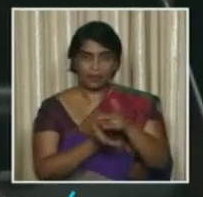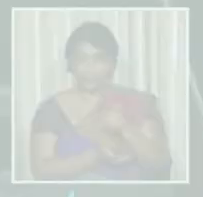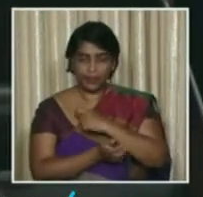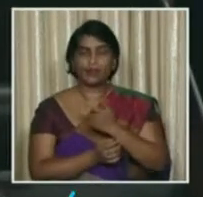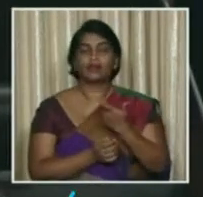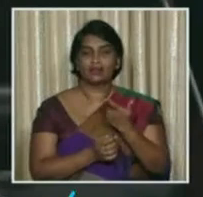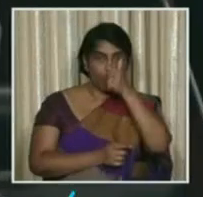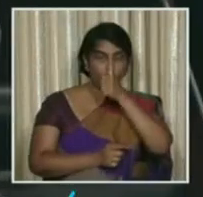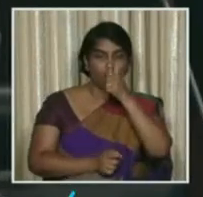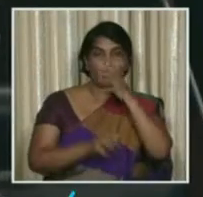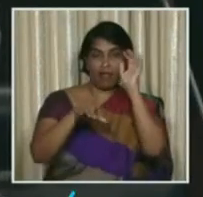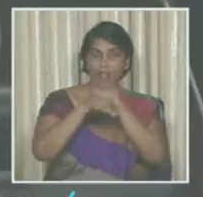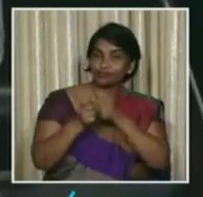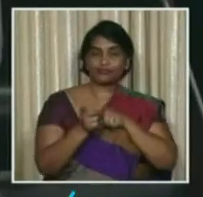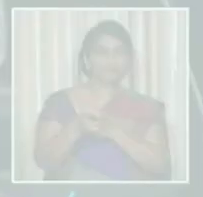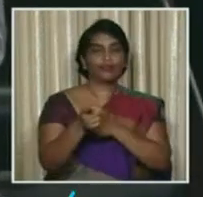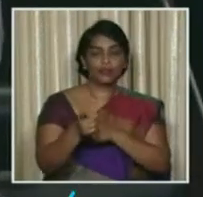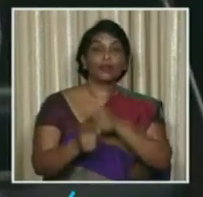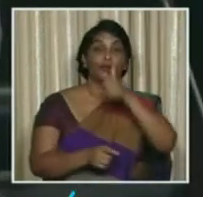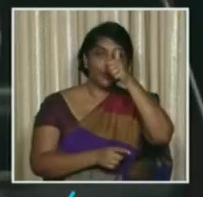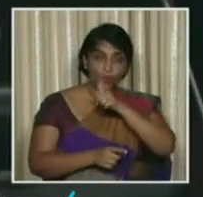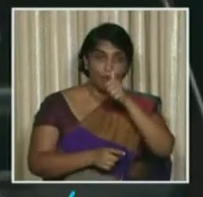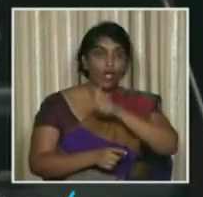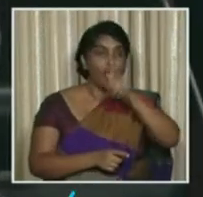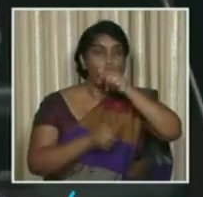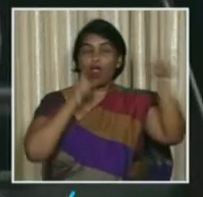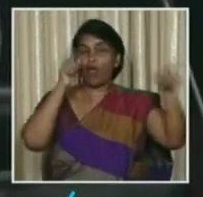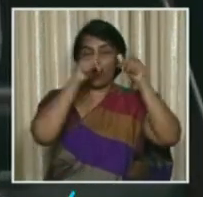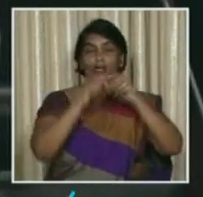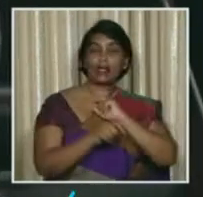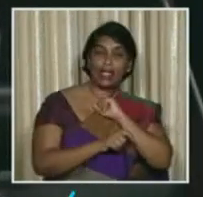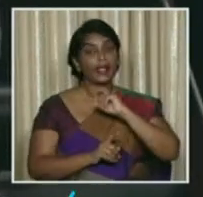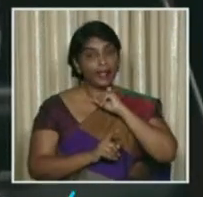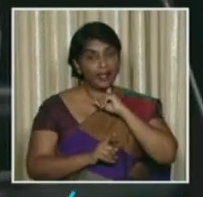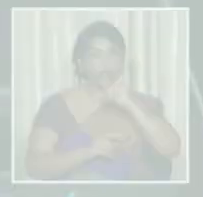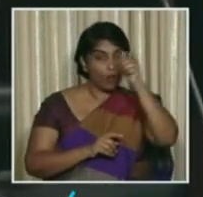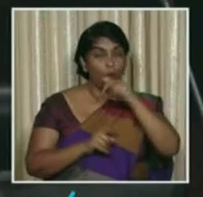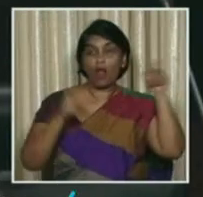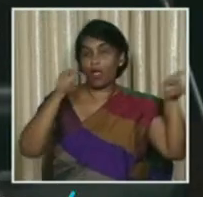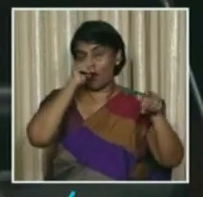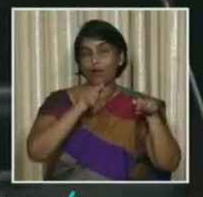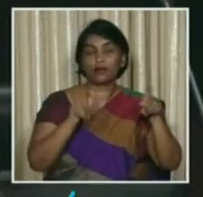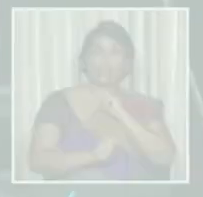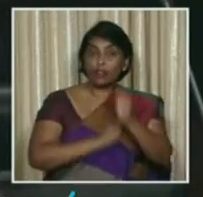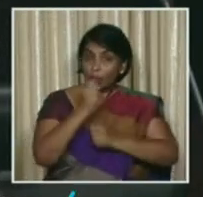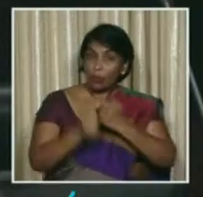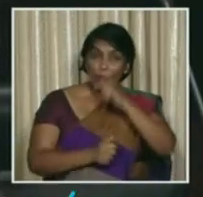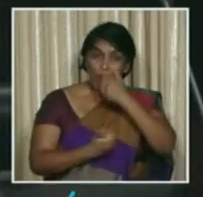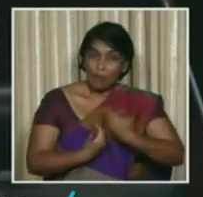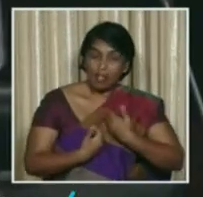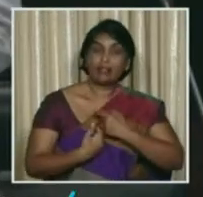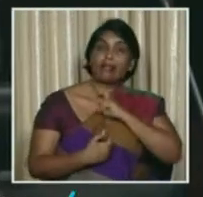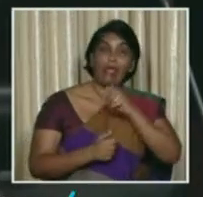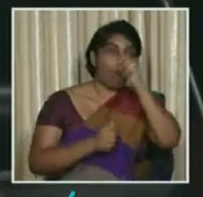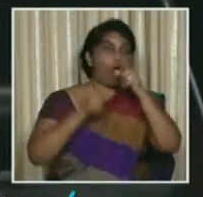ජනතාව හොරාල්ලන්න එළවනකොට හොරත් අන්න හොරු අල්ලපන් කියලා හොරත් හොරා අල්ලන්න දුවන ජනතාවත්